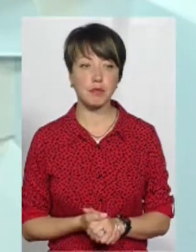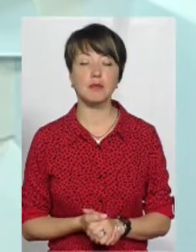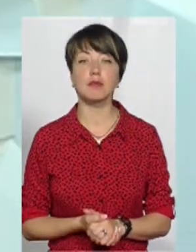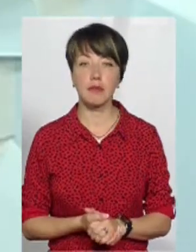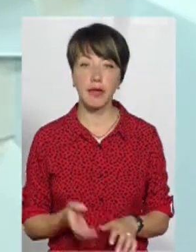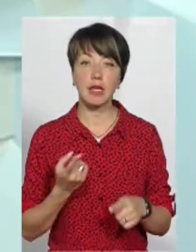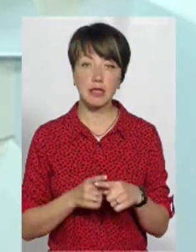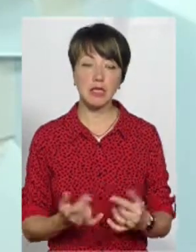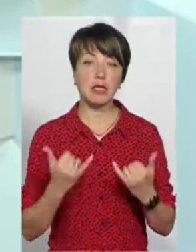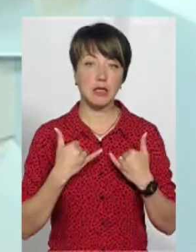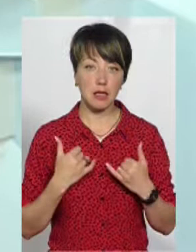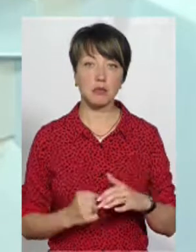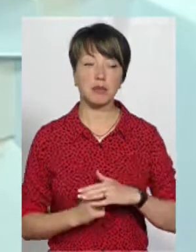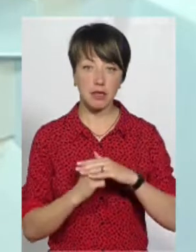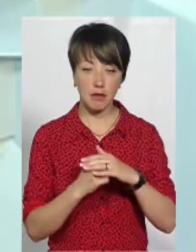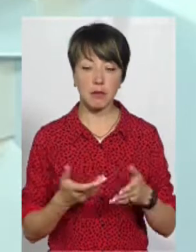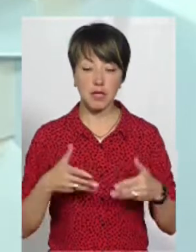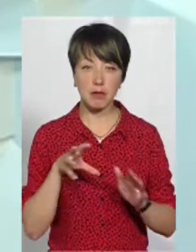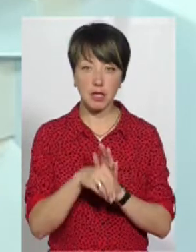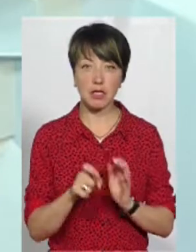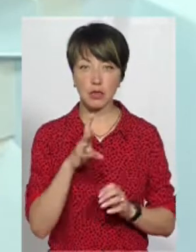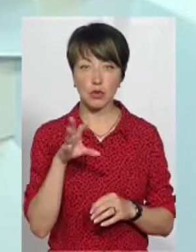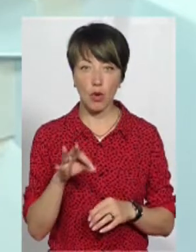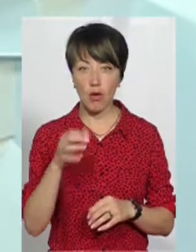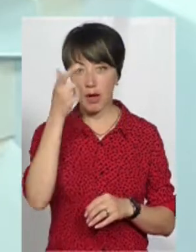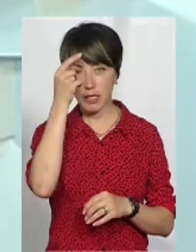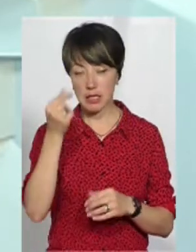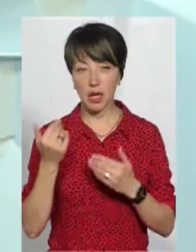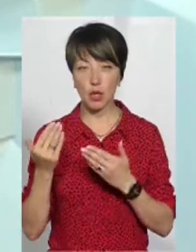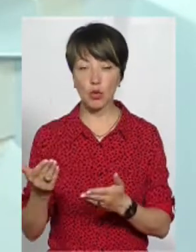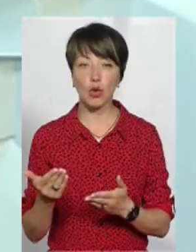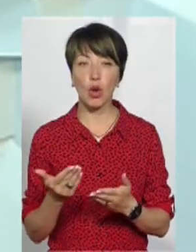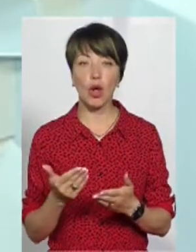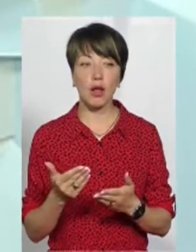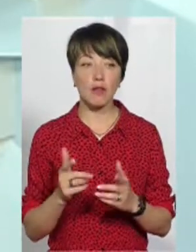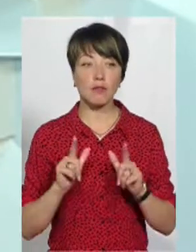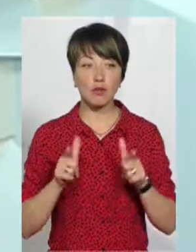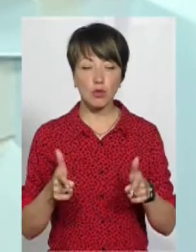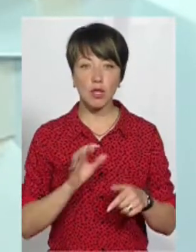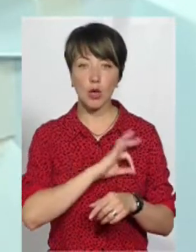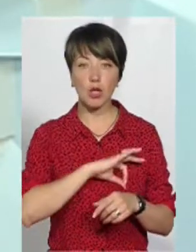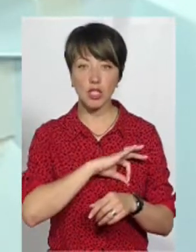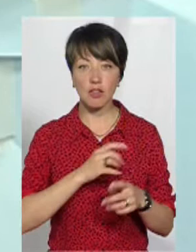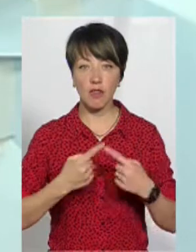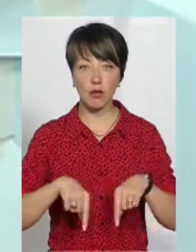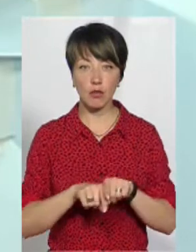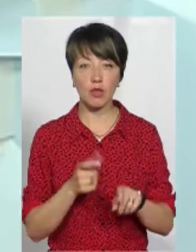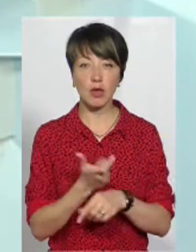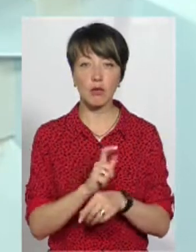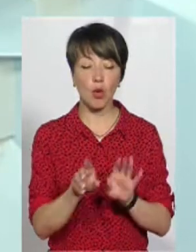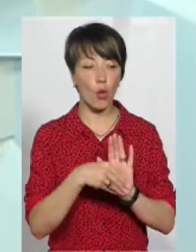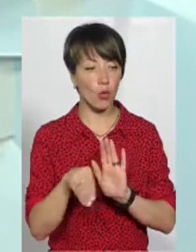нас дає підстави. До речі, це ми запровадили це ЗНО в магістратуру, тому що вступ в магістратуру на юридичних факультетах був